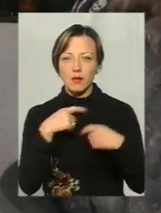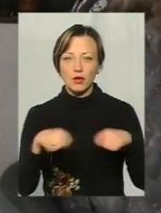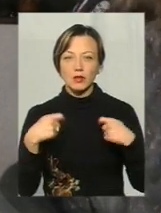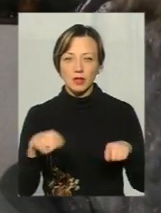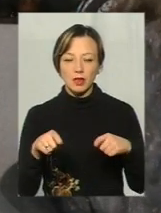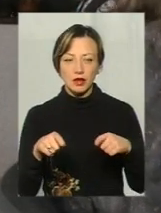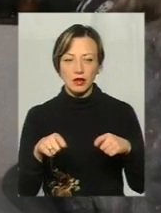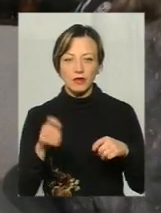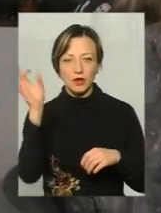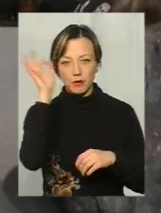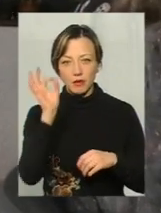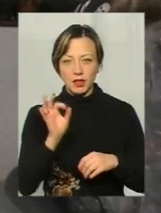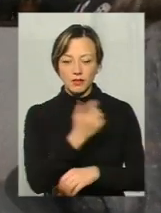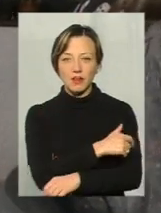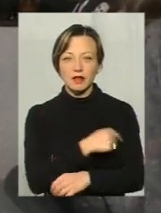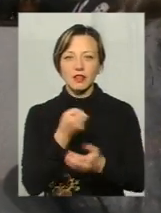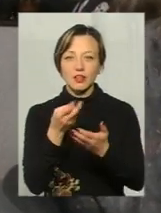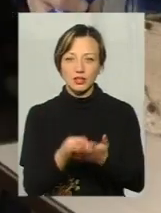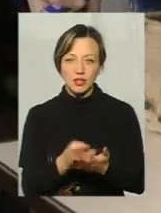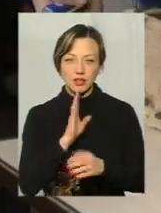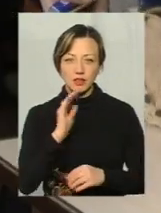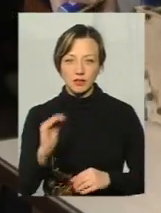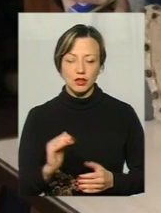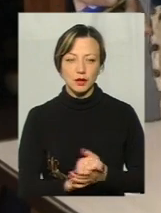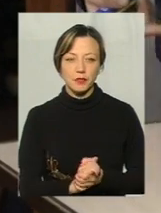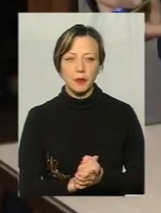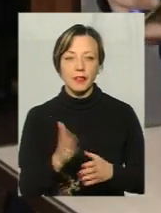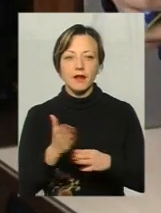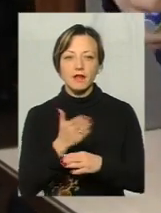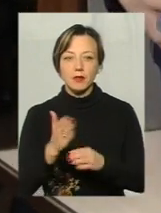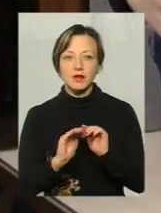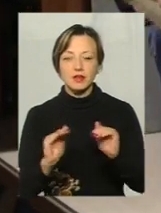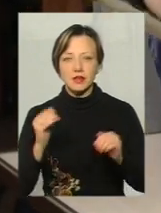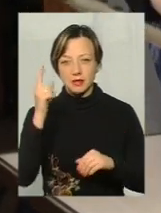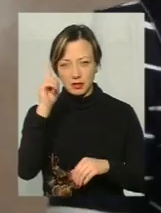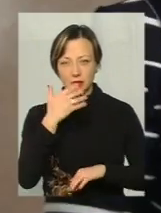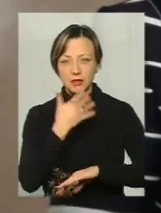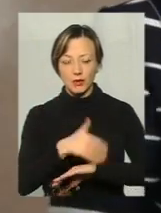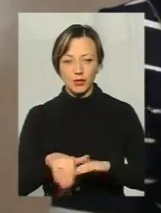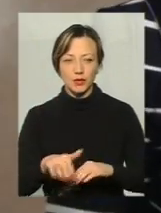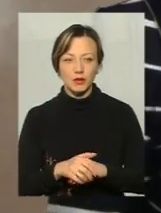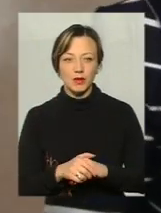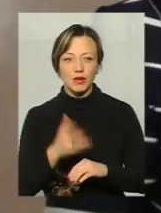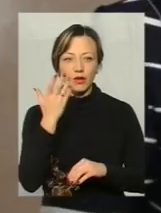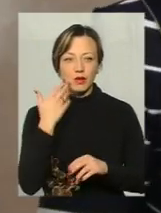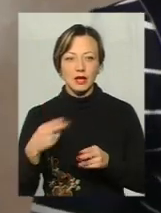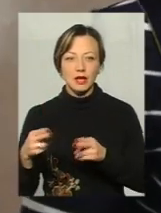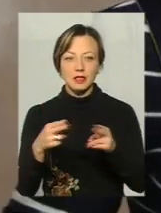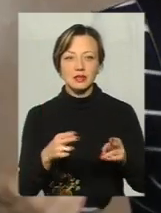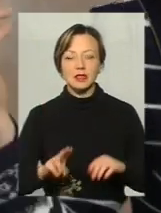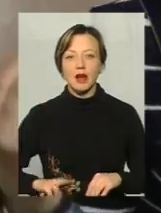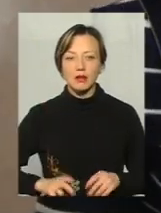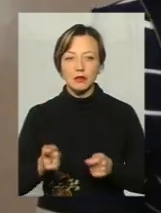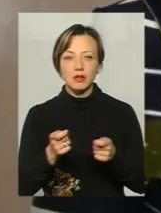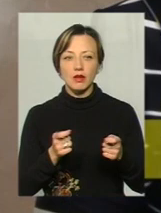їх в Німеччині в клініці, де лежить сама Настя. Вироби маленьких волонтерів знають і за кордоном. Коли я їздила з директором